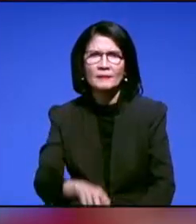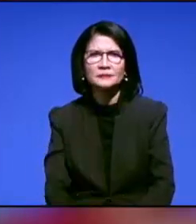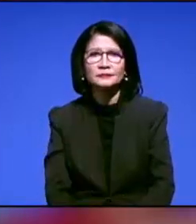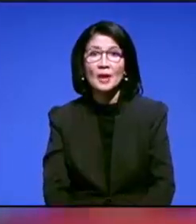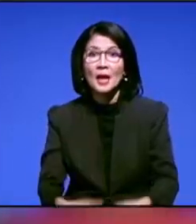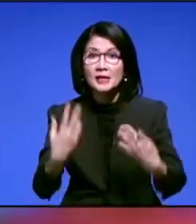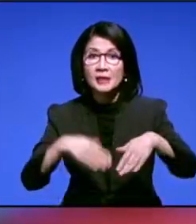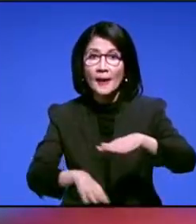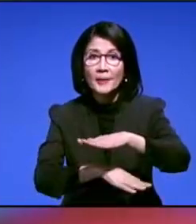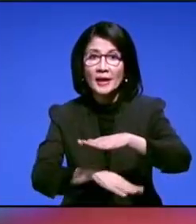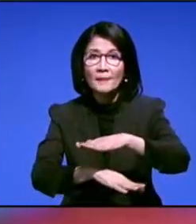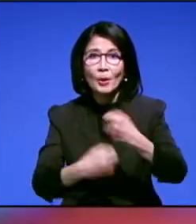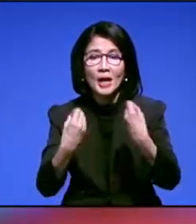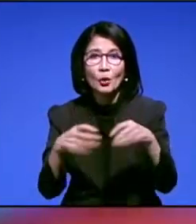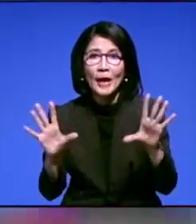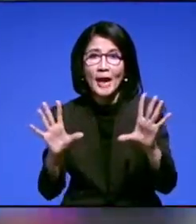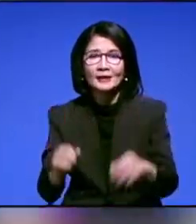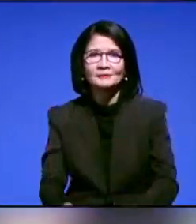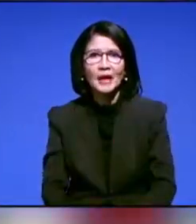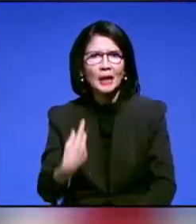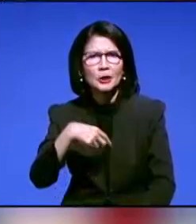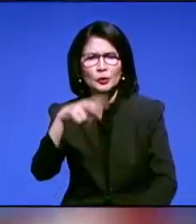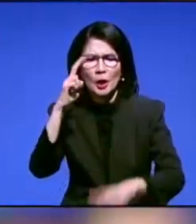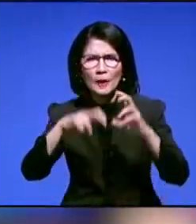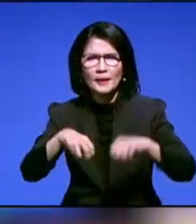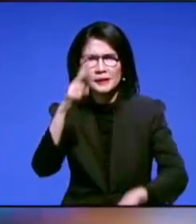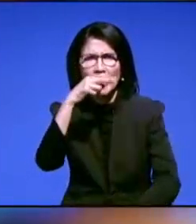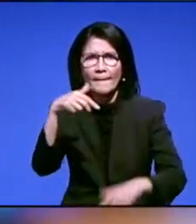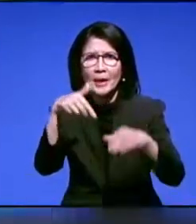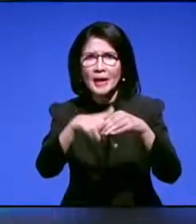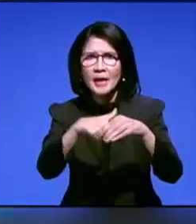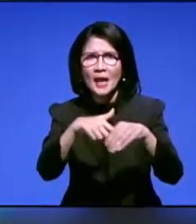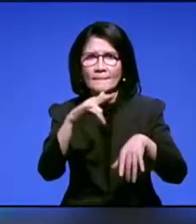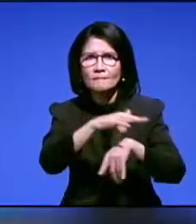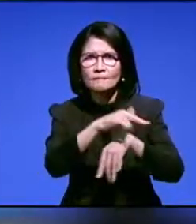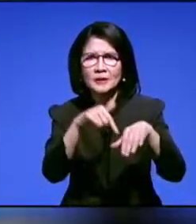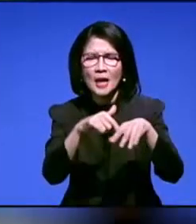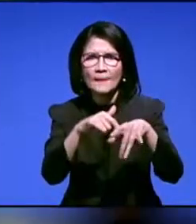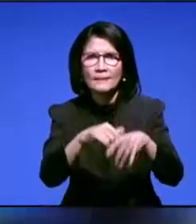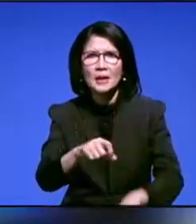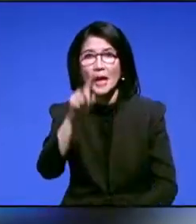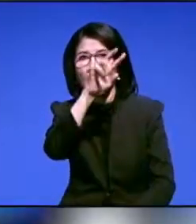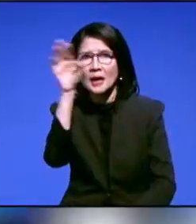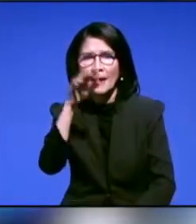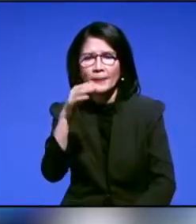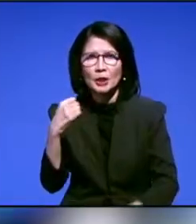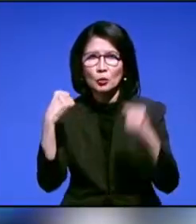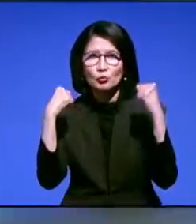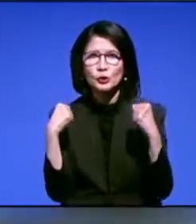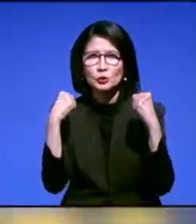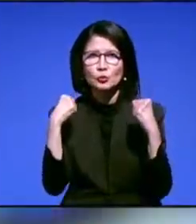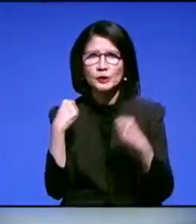Usai bagian bawah dinyatakan clear, kami memeriksa juga bagian dalam dengan terperinci. Kabin, sela-sela kursi